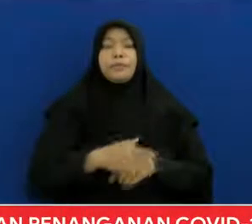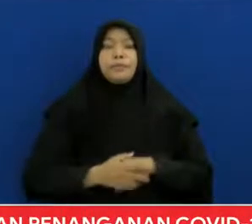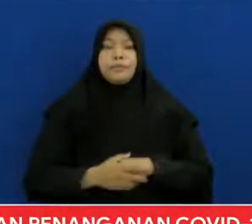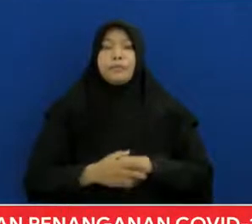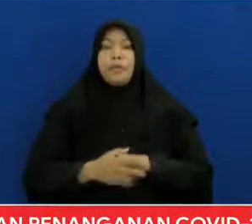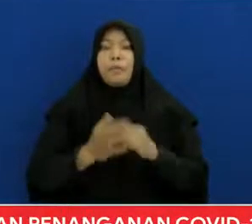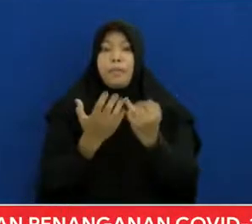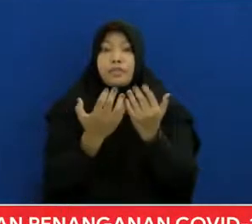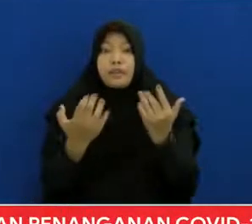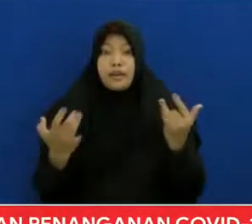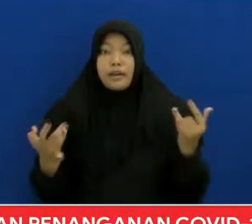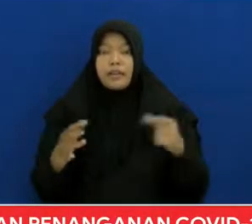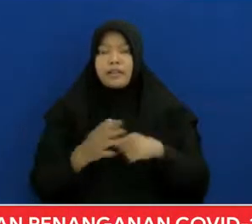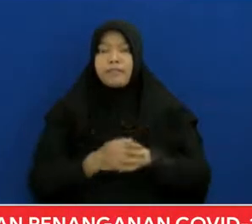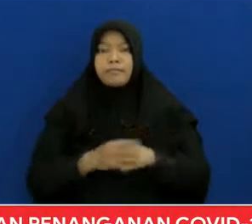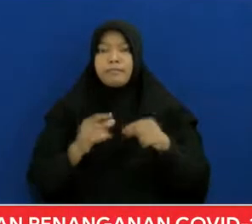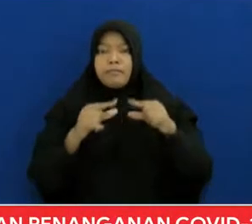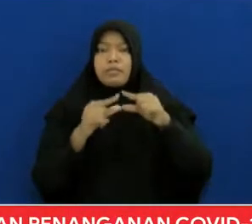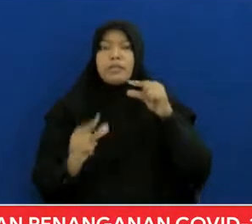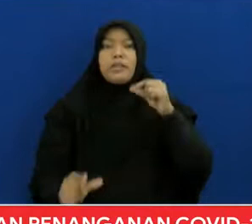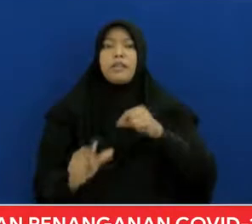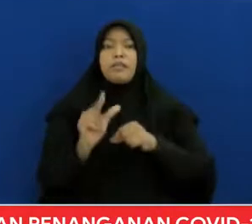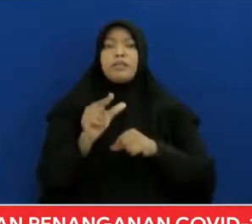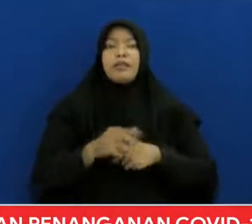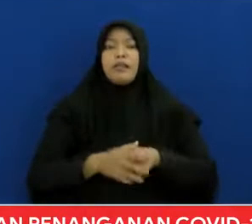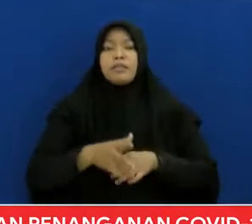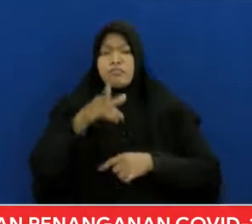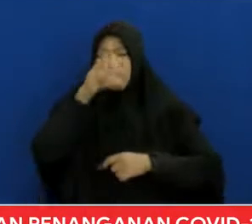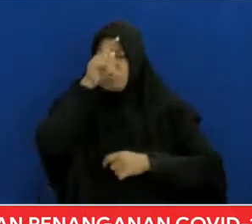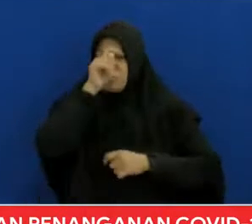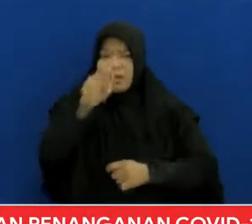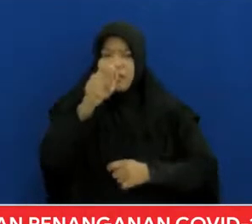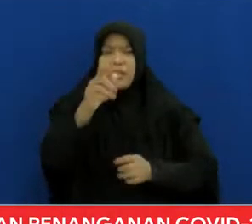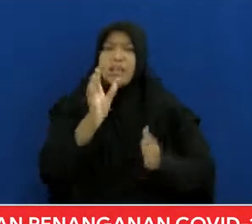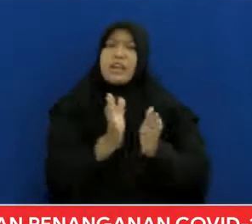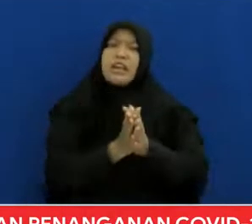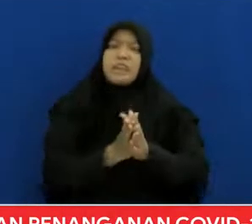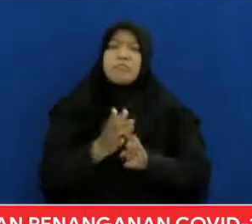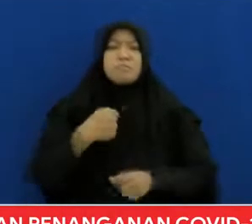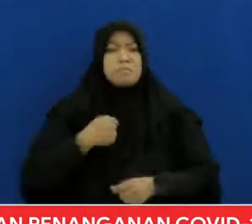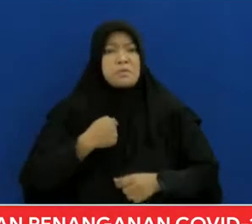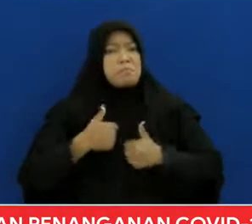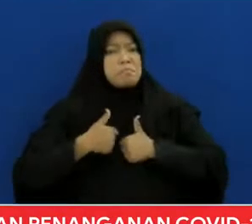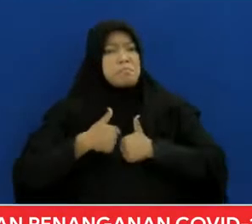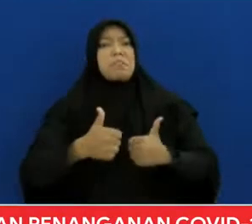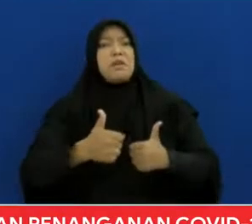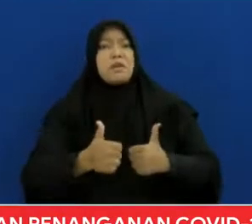Saudara-saudara warga masyarakat Provinsi Sumatera Utara yang saya hormati dan saya banggakan.